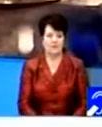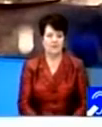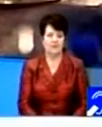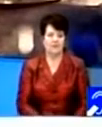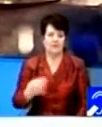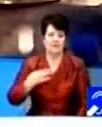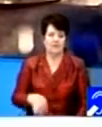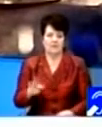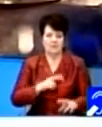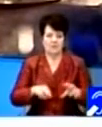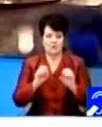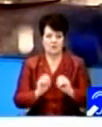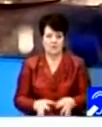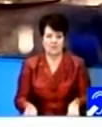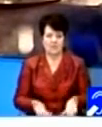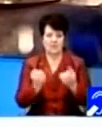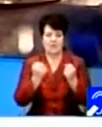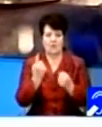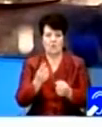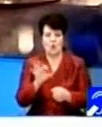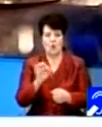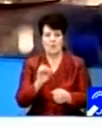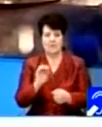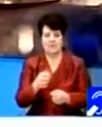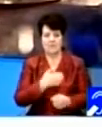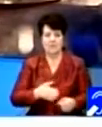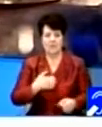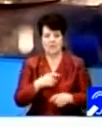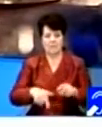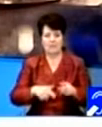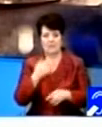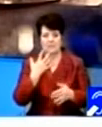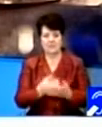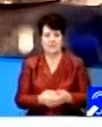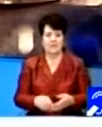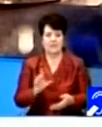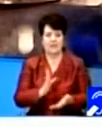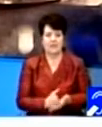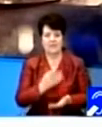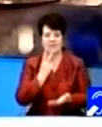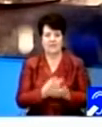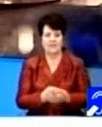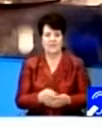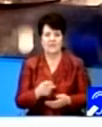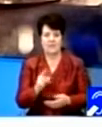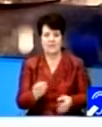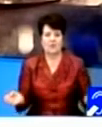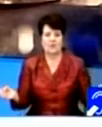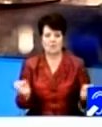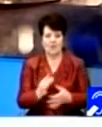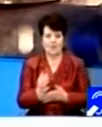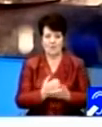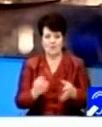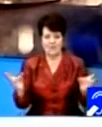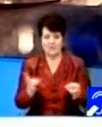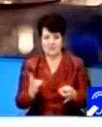Franța caută soluții pentru salvarea unor obiective importante din patrimoniul său. Loteria pare să fie una din căile pentru adunarea fondurilor